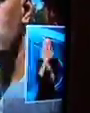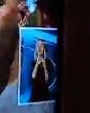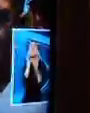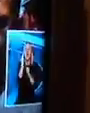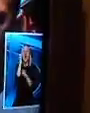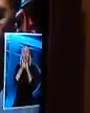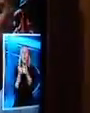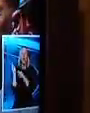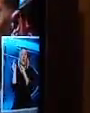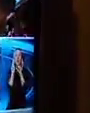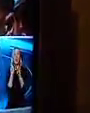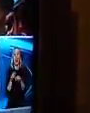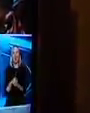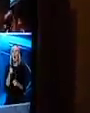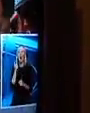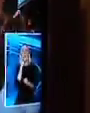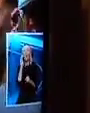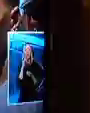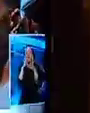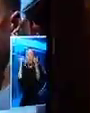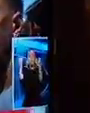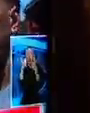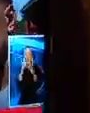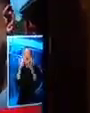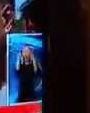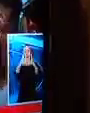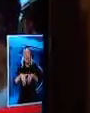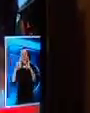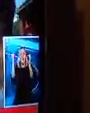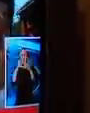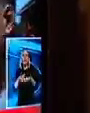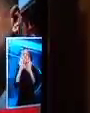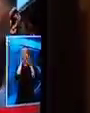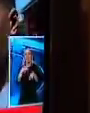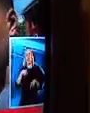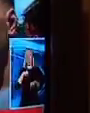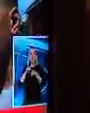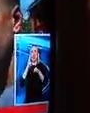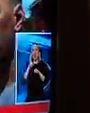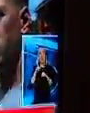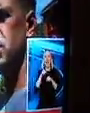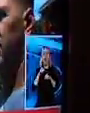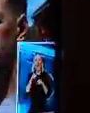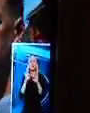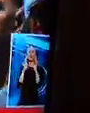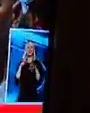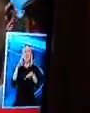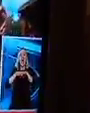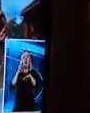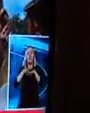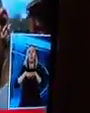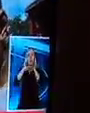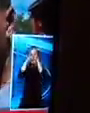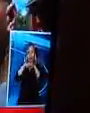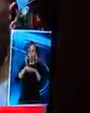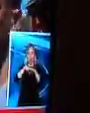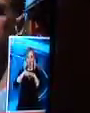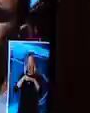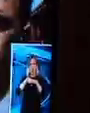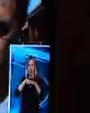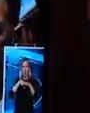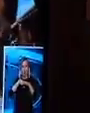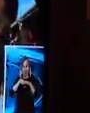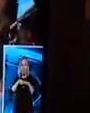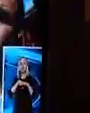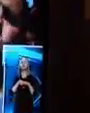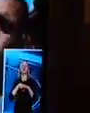prave gnezdo, ali je sve te grane koje su dovoljne padale sudilje. Pa sam se ja popleo, napravio sam od armature žice, ne, kao